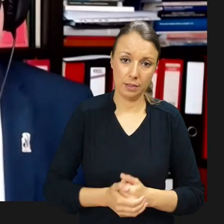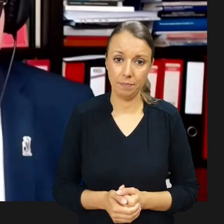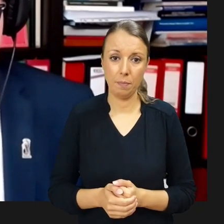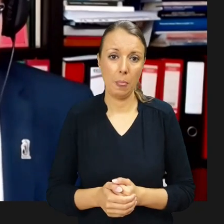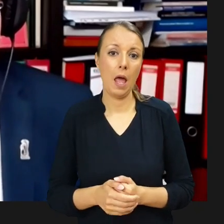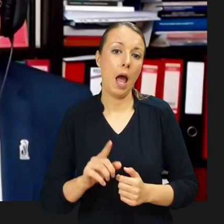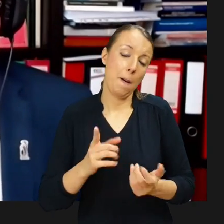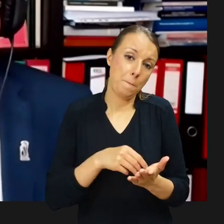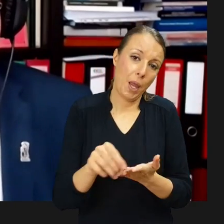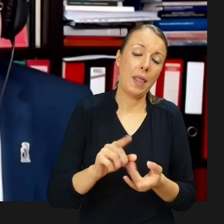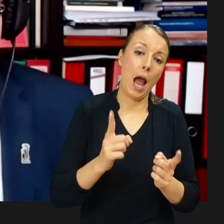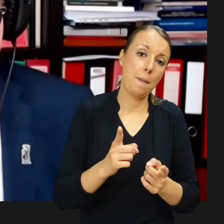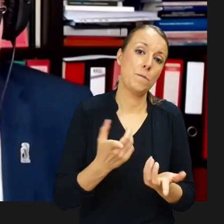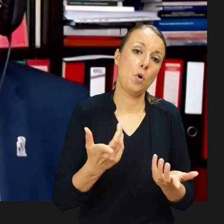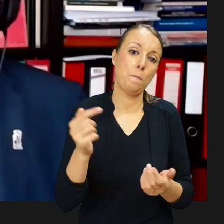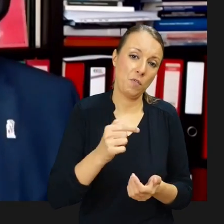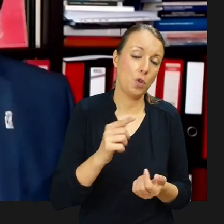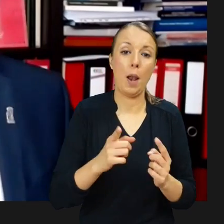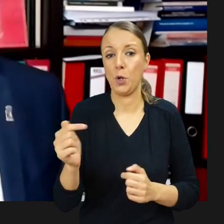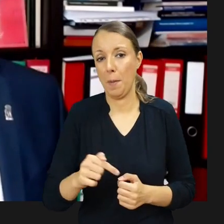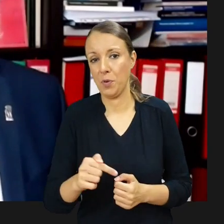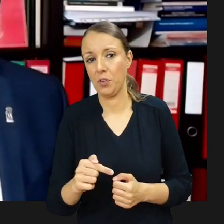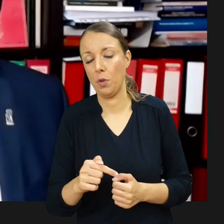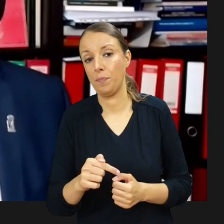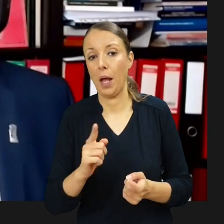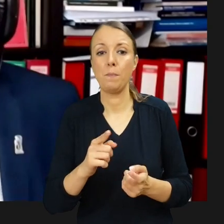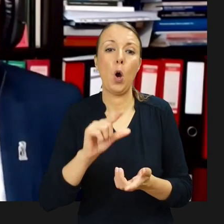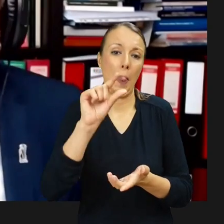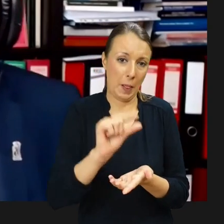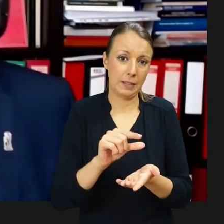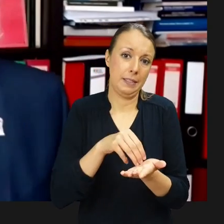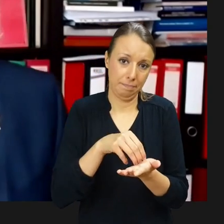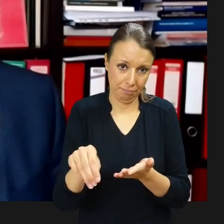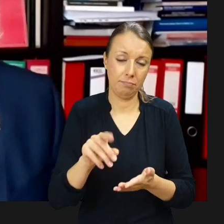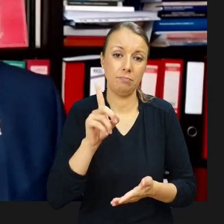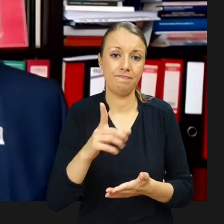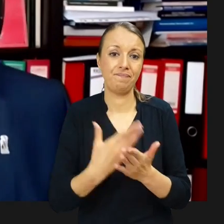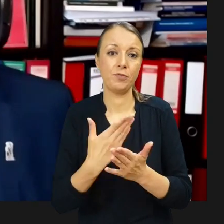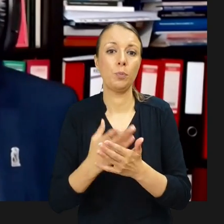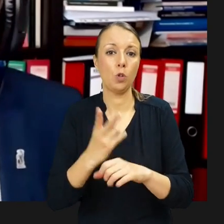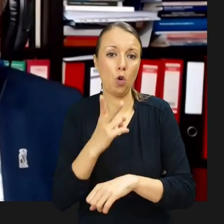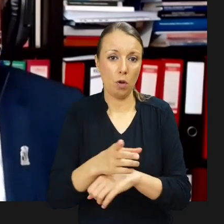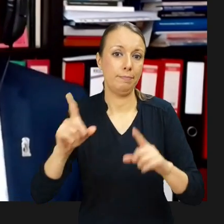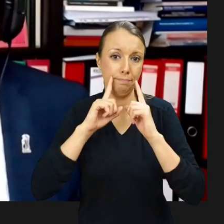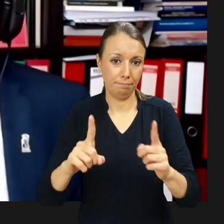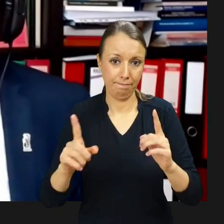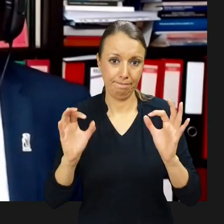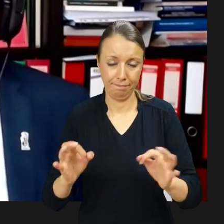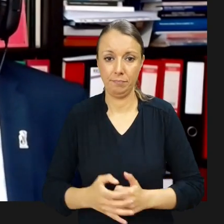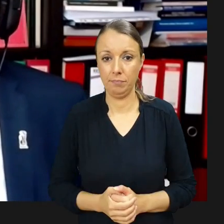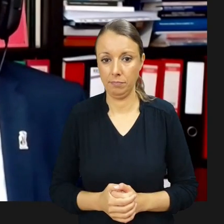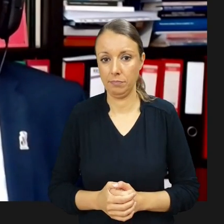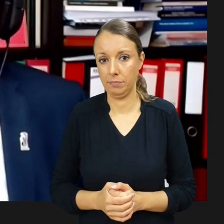powinny być na bardzo niskim poziomie, żeby ten dostęp był oczywiście realny. To byłaby